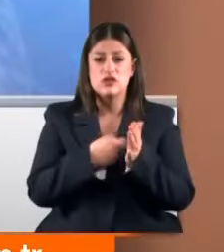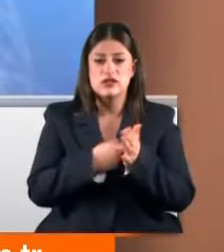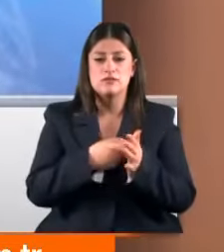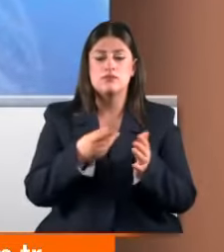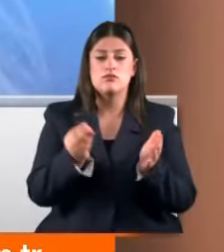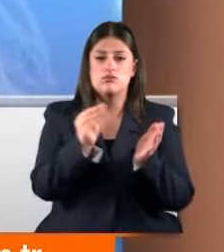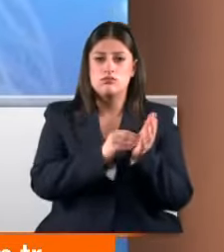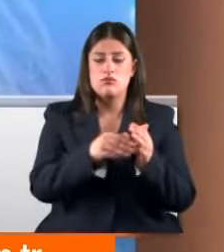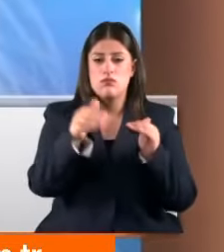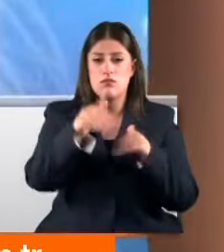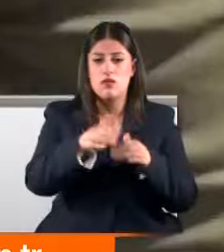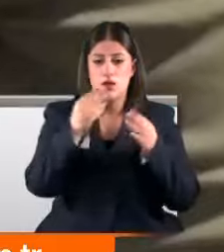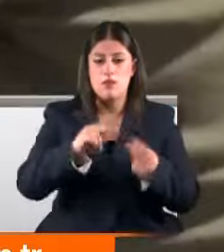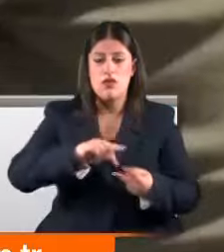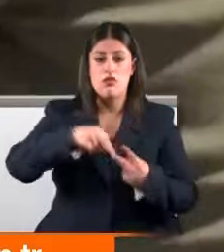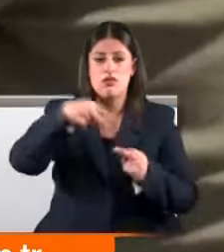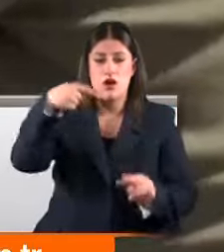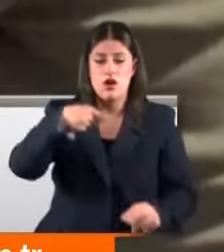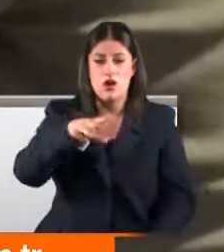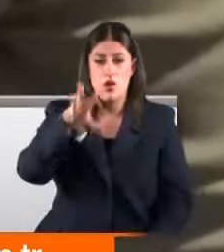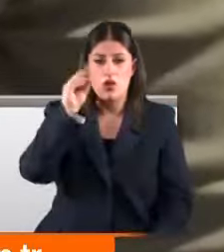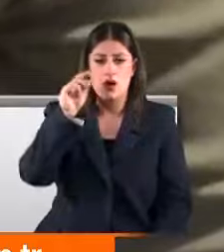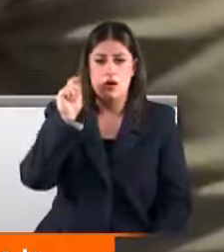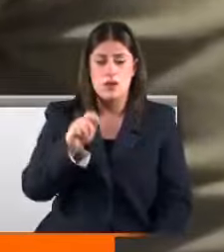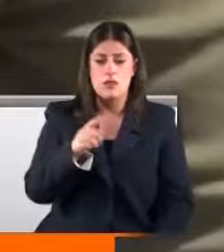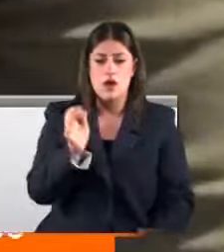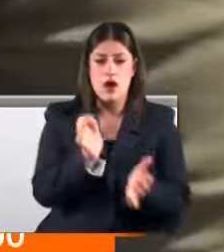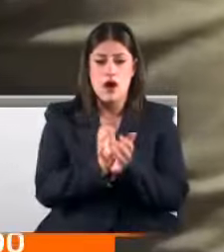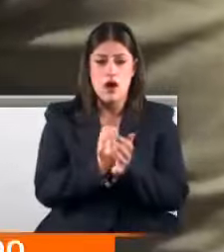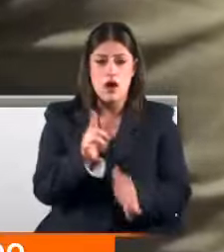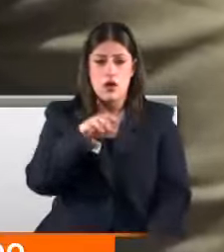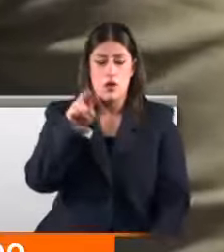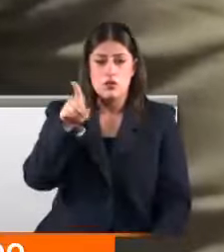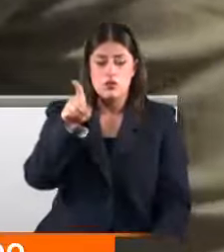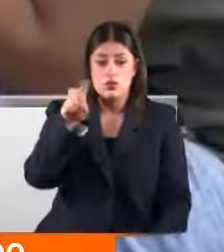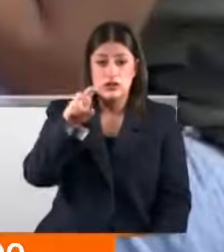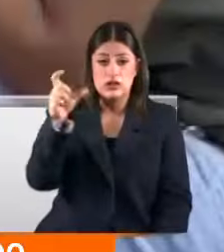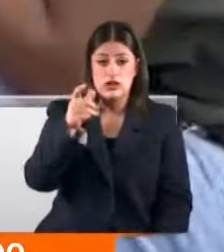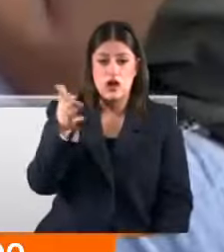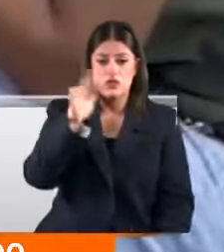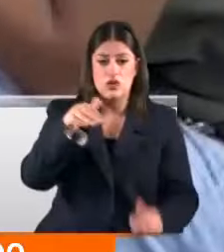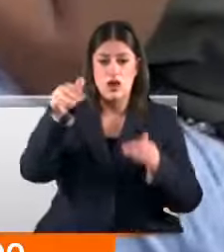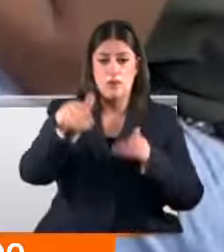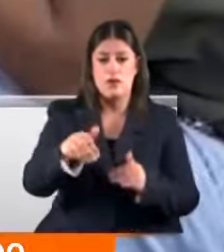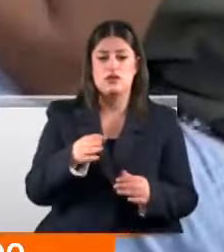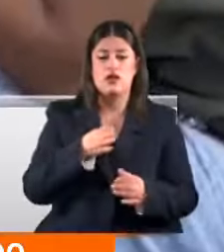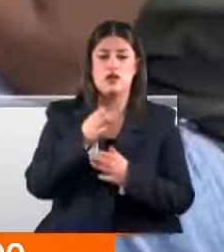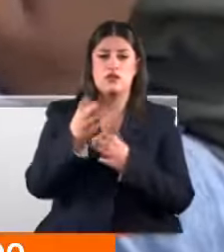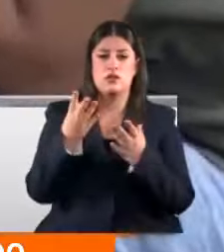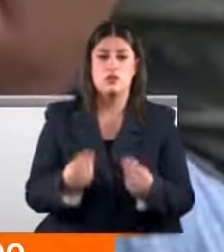DNA testiyle belirlendi. Acılı aile 18 ay sonra kardeşlerinin mezarına kavuştu.